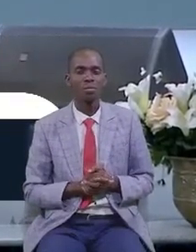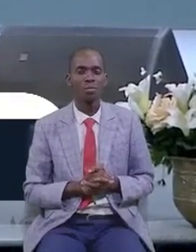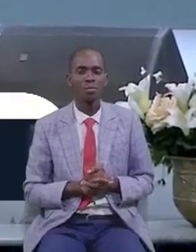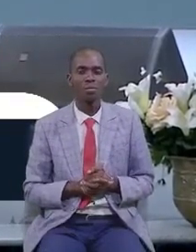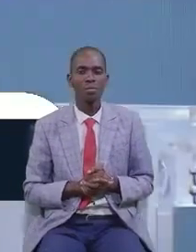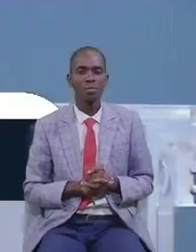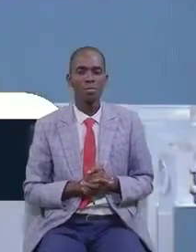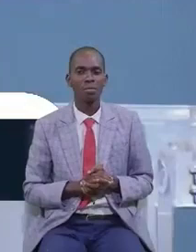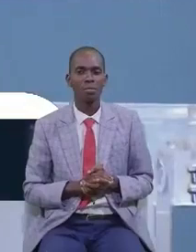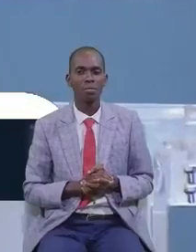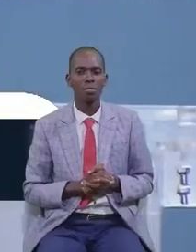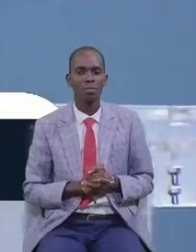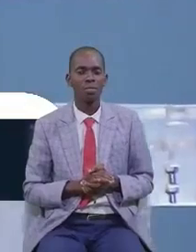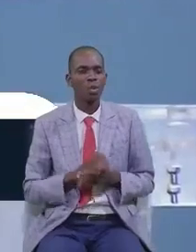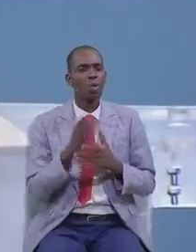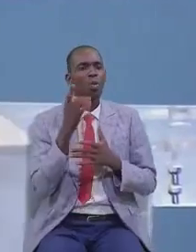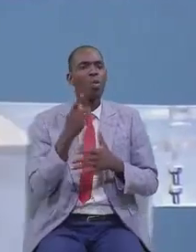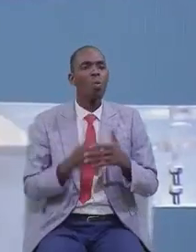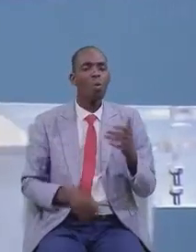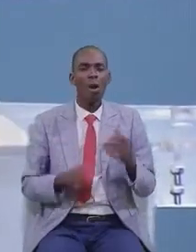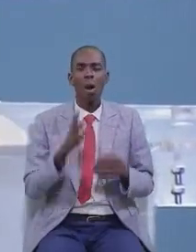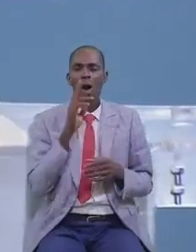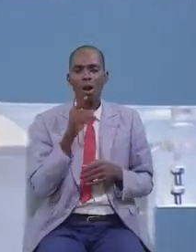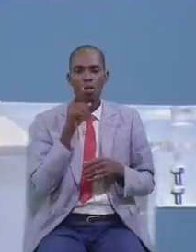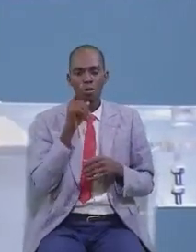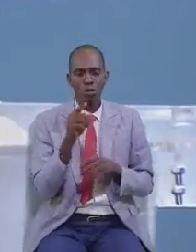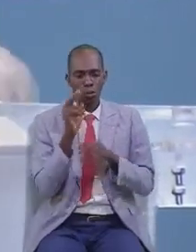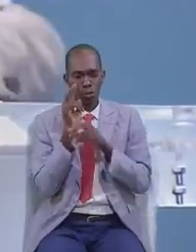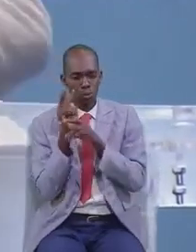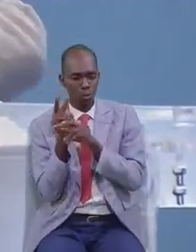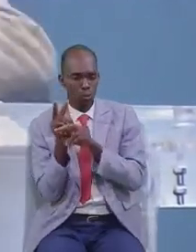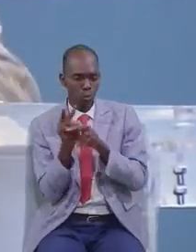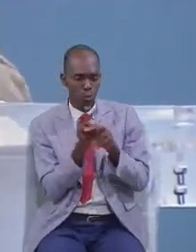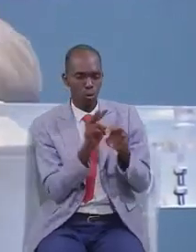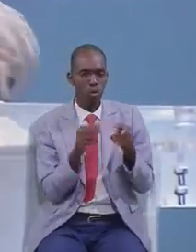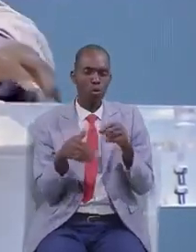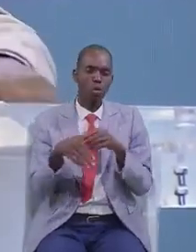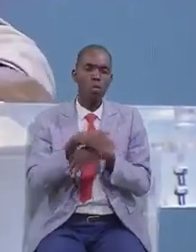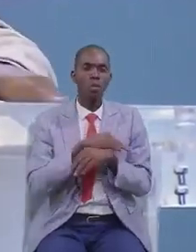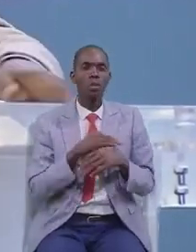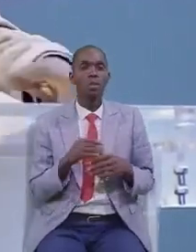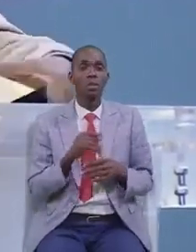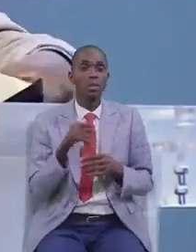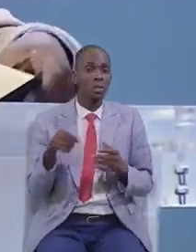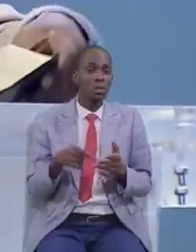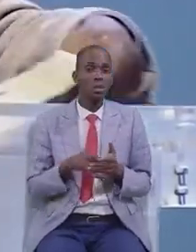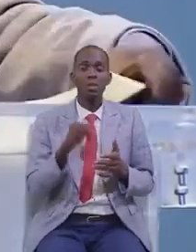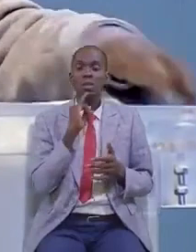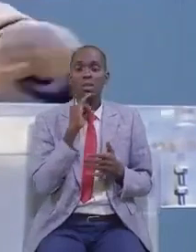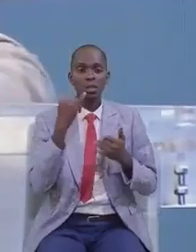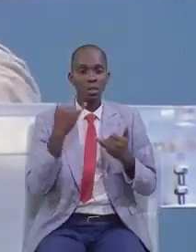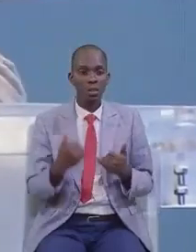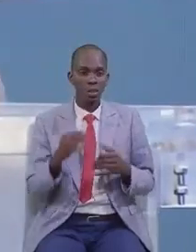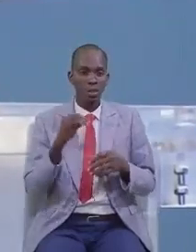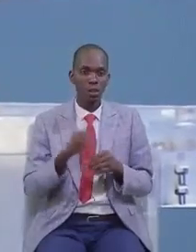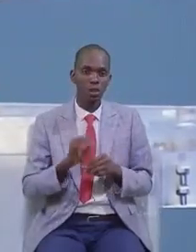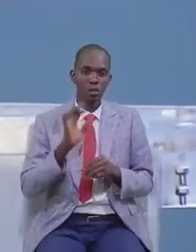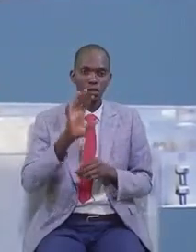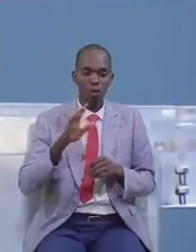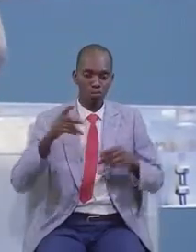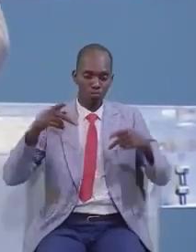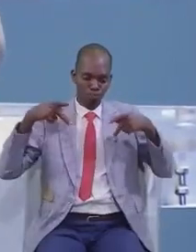గమనించుకోమనే భావమే. What are you watching over? మీరు దేనిని గమనించుకుంటూ ఉంటున్నారు? This is now in your personal life. ఇది